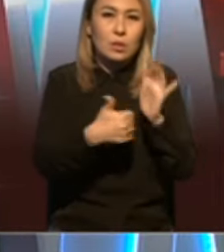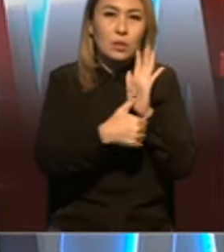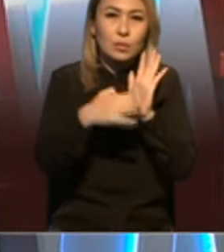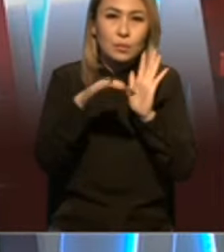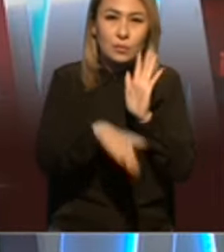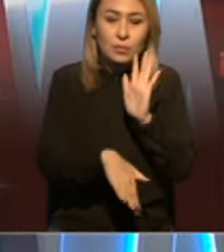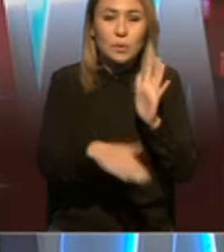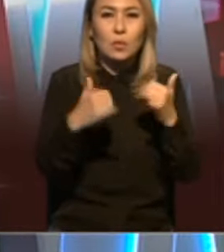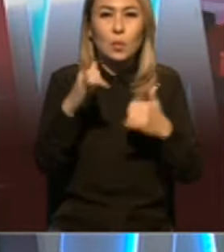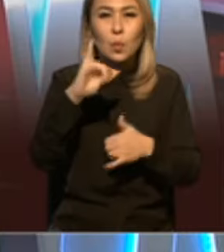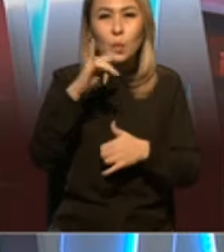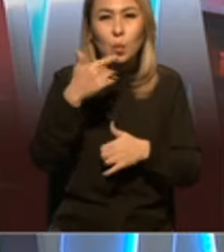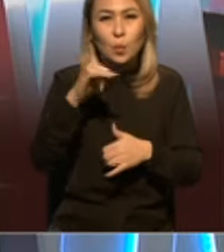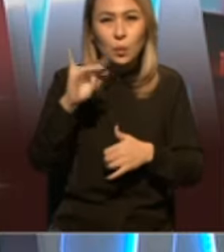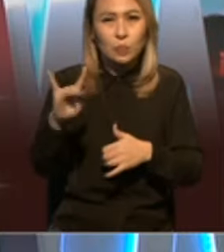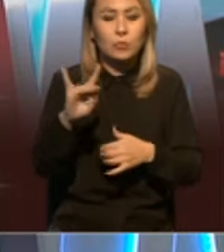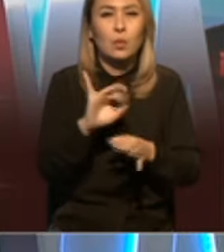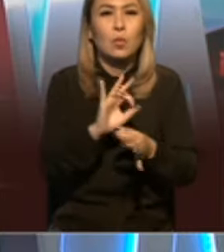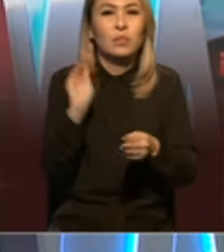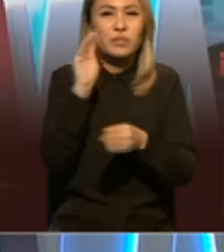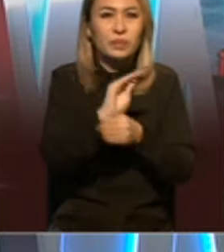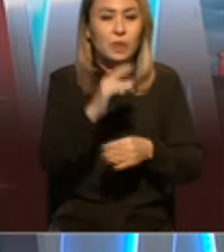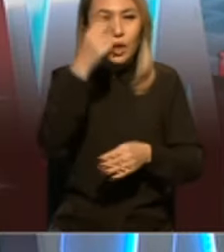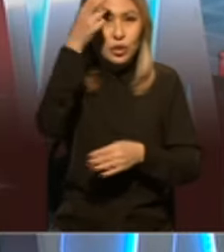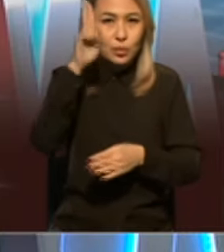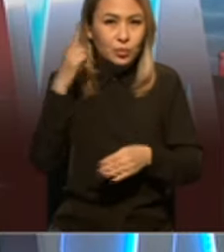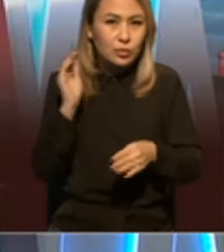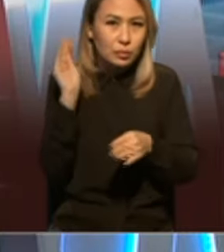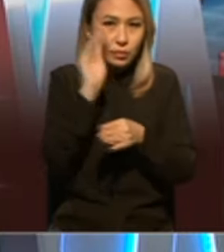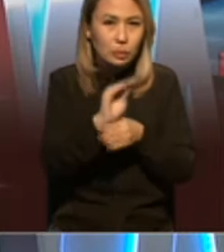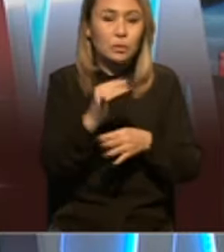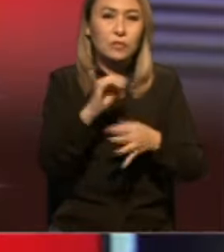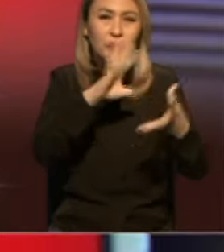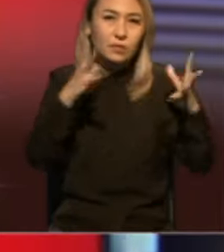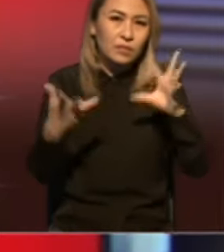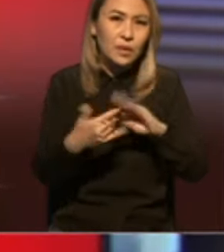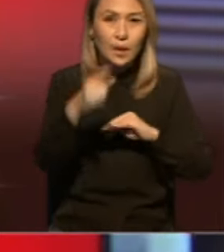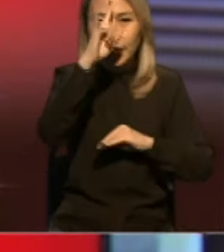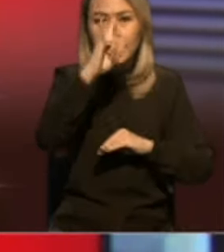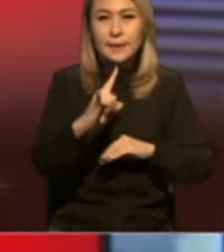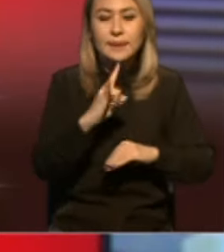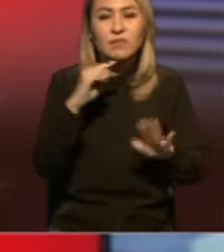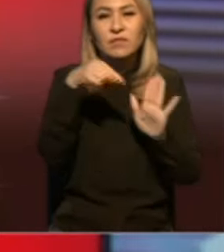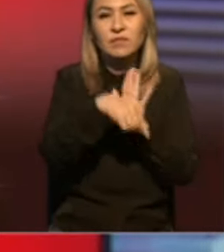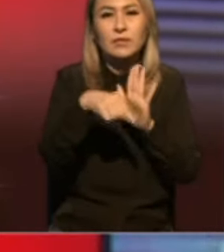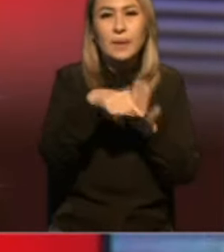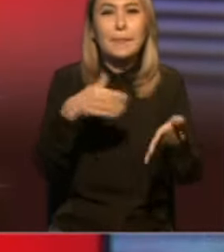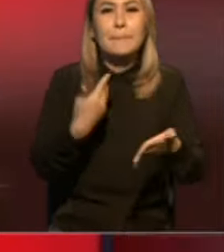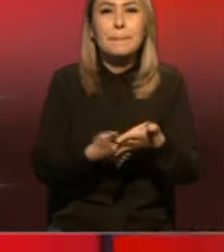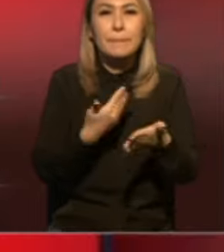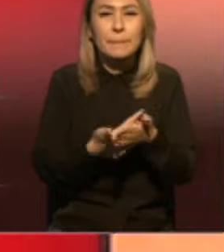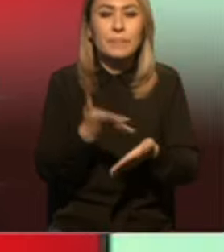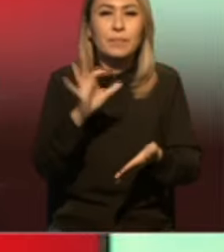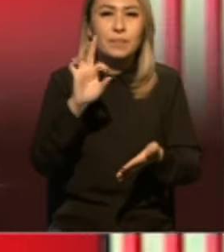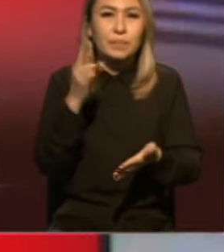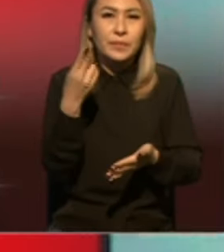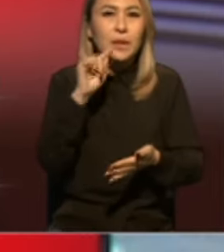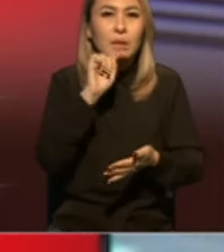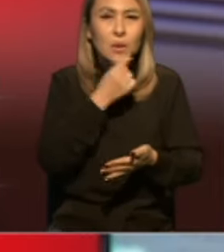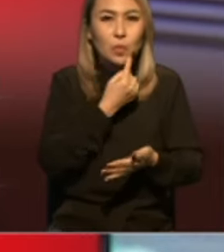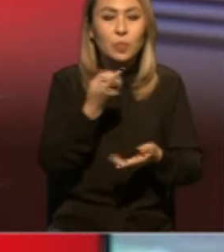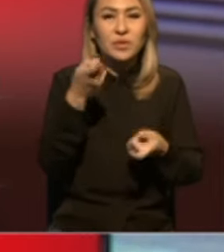отыр. Ұйғырлардың саны артып жатыр, әзербайжандардың саны артып жатыр. Осының бәрі Қазақстандағы ішкі мысалы әлеуметтік,